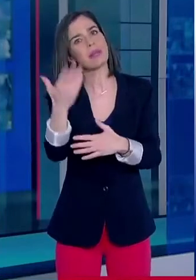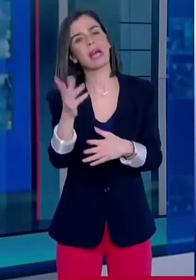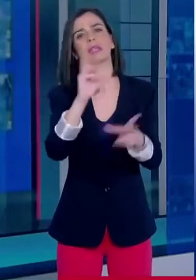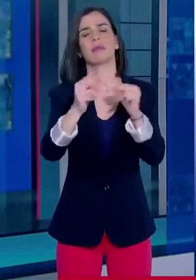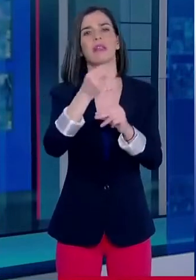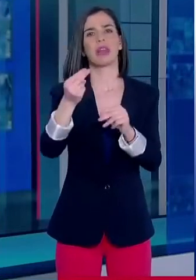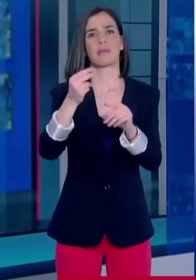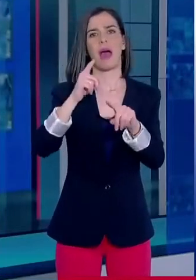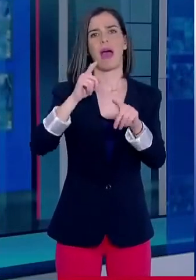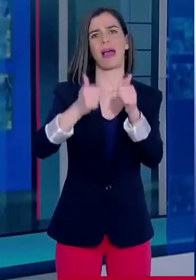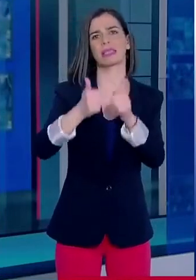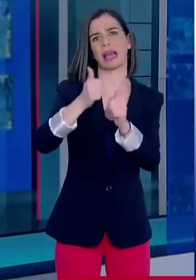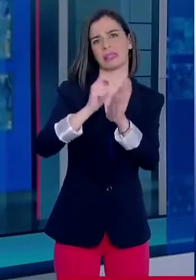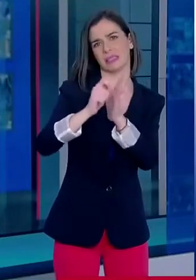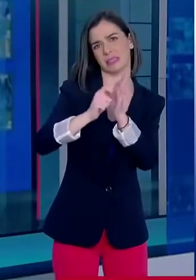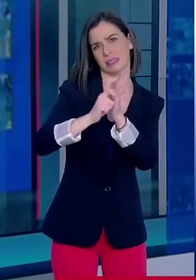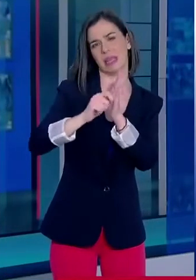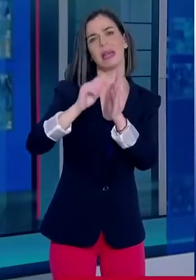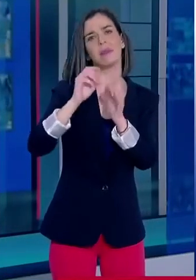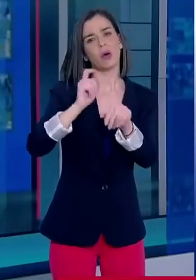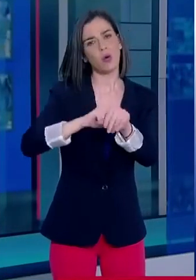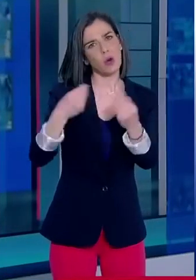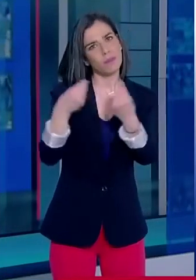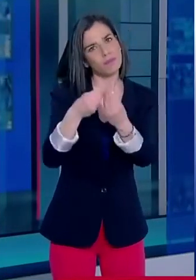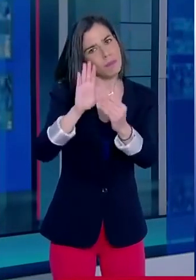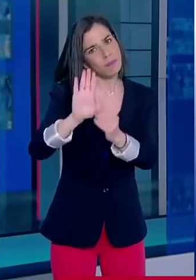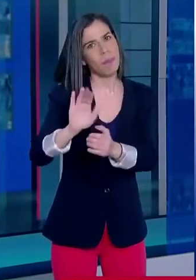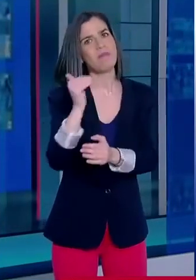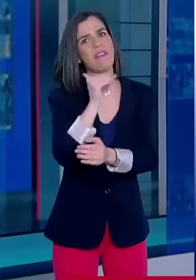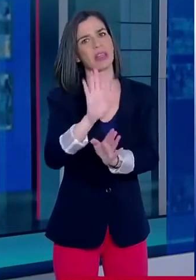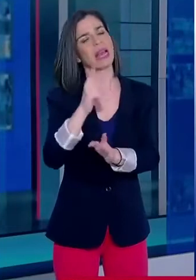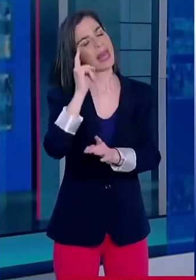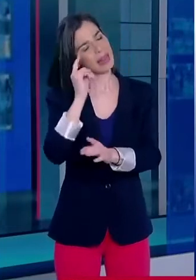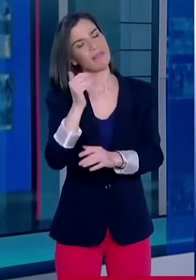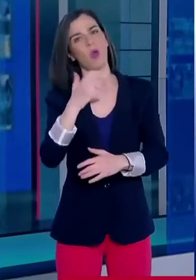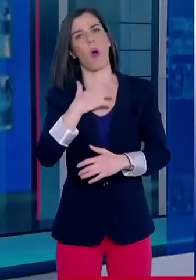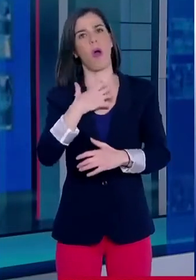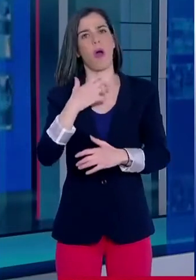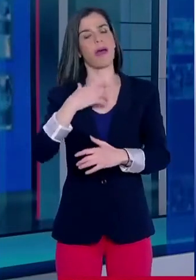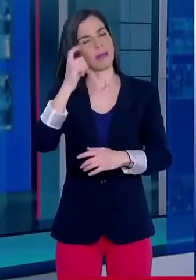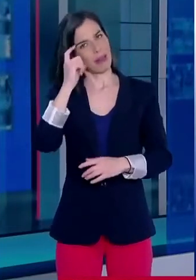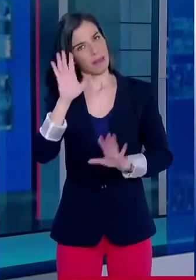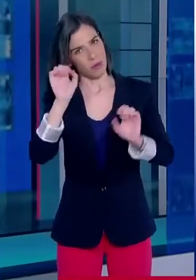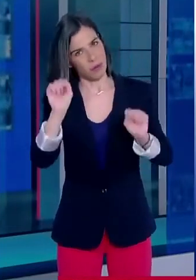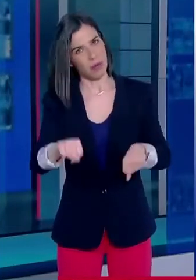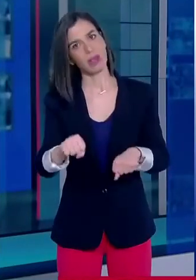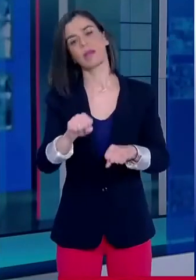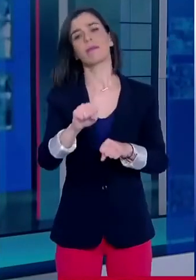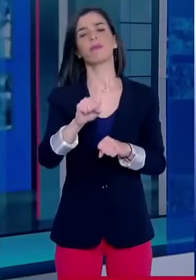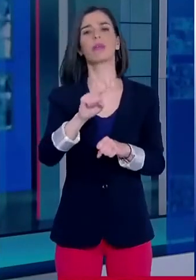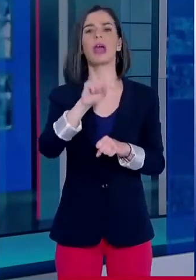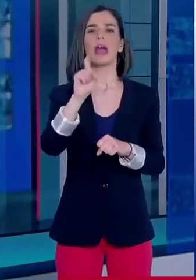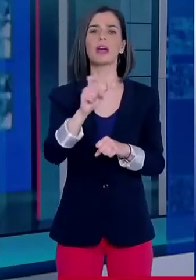Το κάθε πράγμα στη σειρά του. Νομίζω καταλαβαίνω το άγχος. Πιστέψτε με, ίσως και περισσότερο